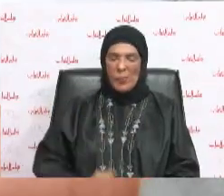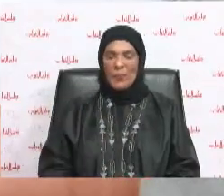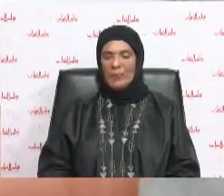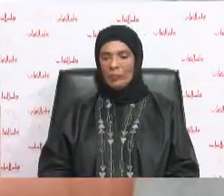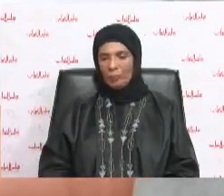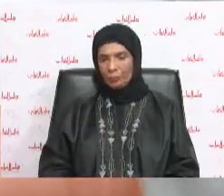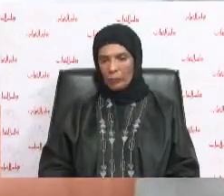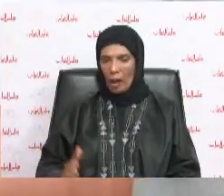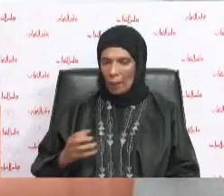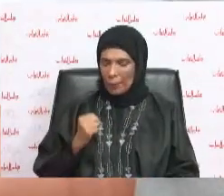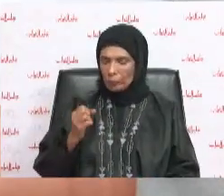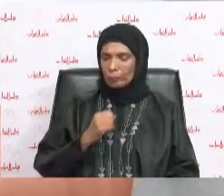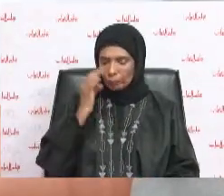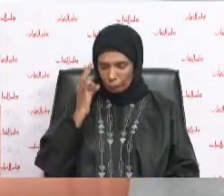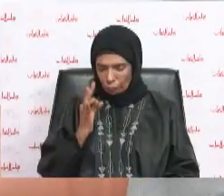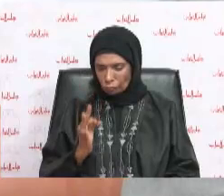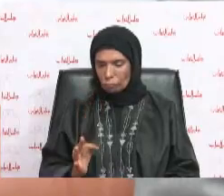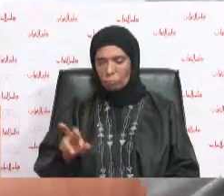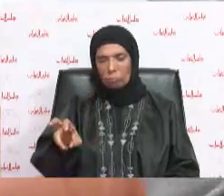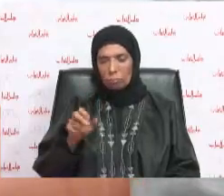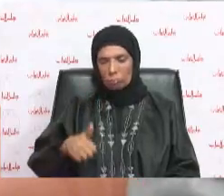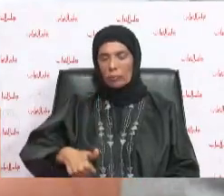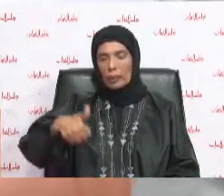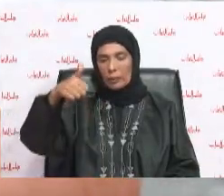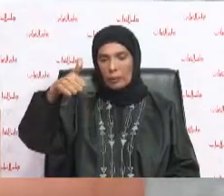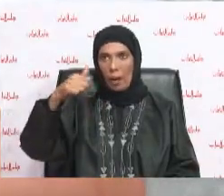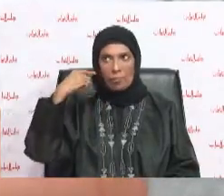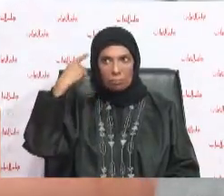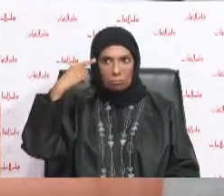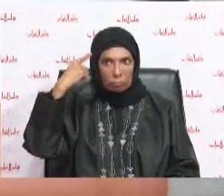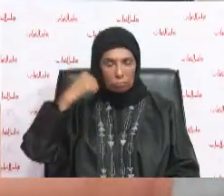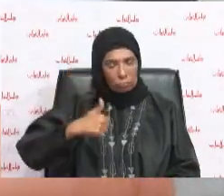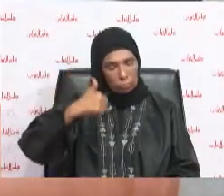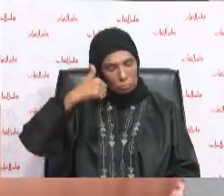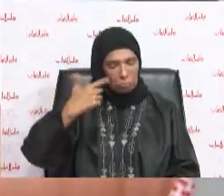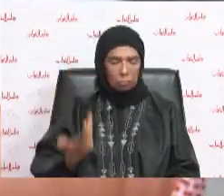في فرص لازم نستغلها بشكل عقلاني، لأنه